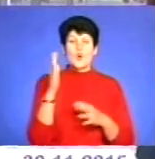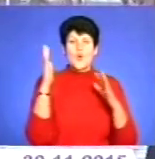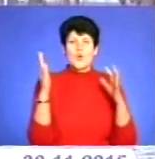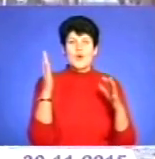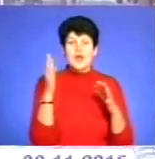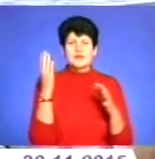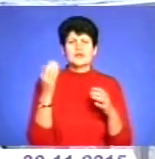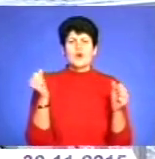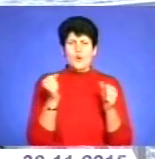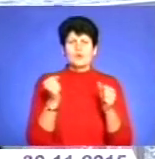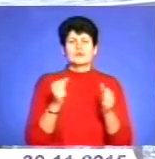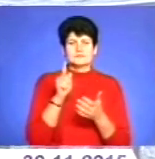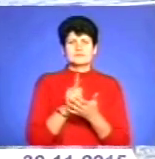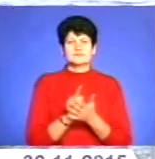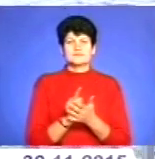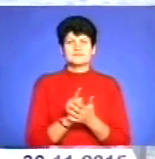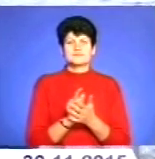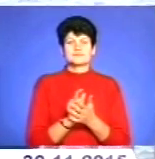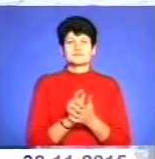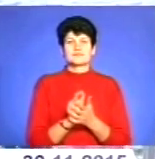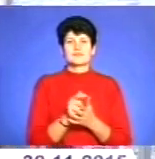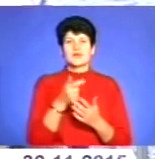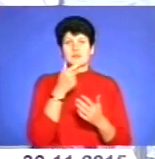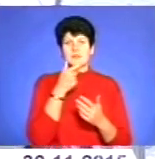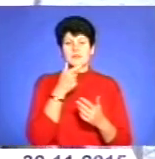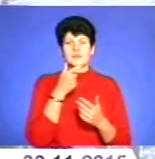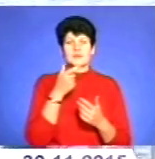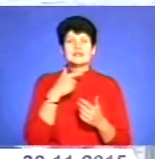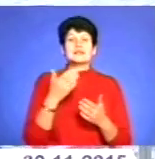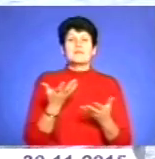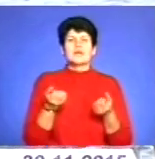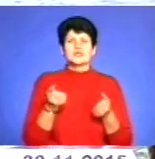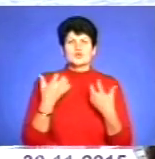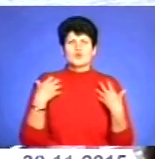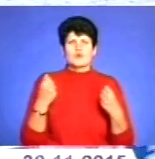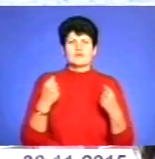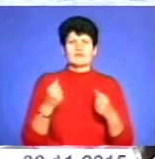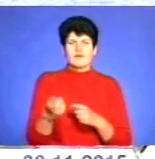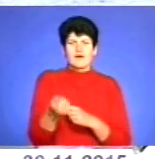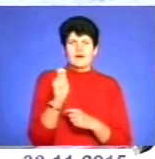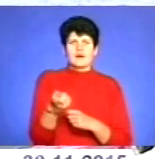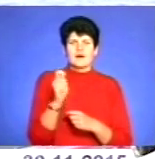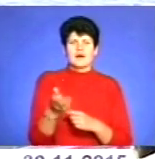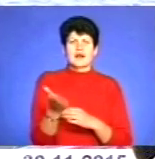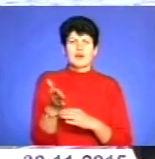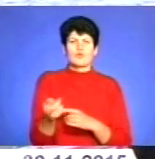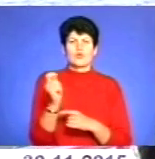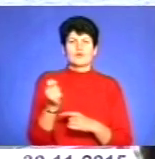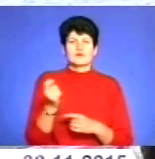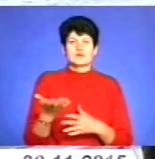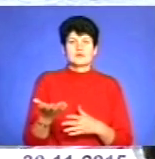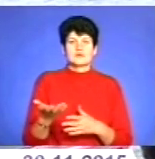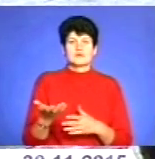але мусимо. Пане Вікторе, де берете таке здоров'я, силу і бажання в такий вітер рибу ловити? Де я